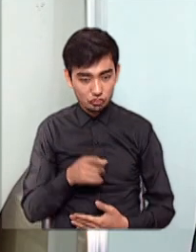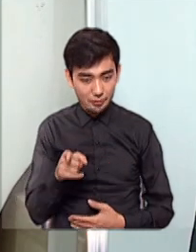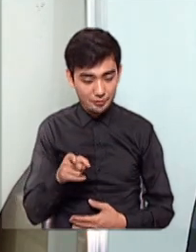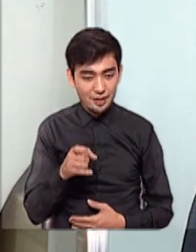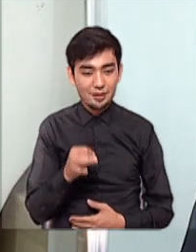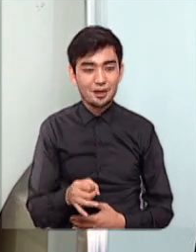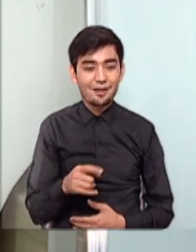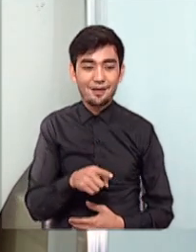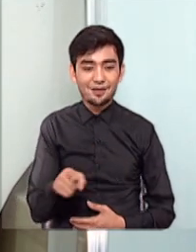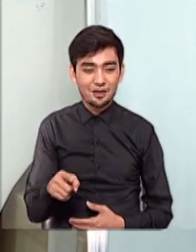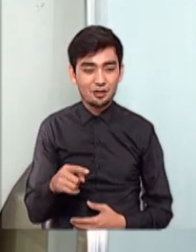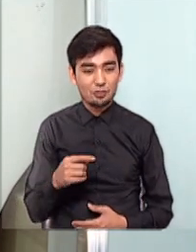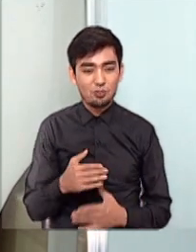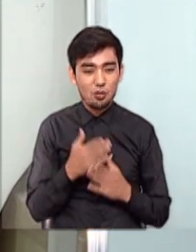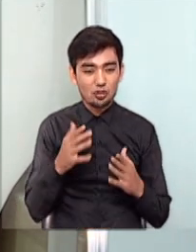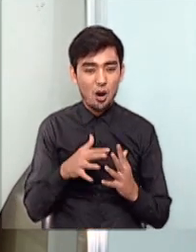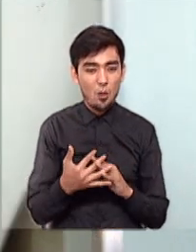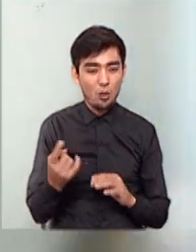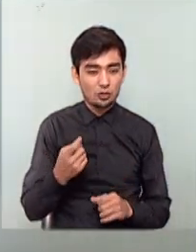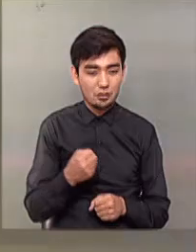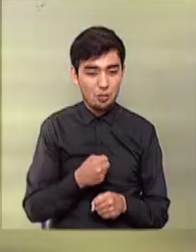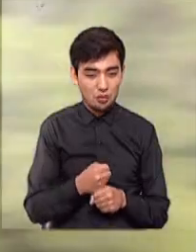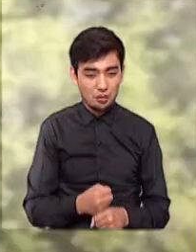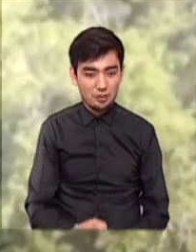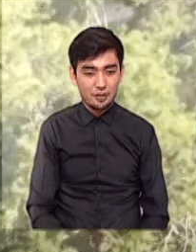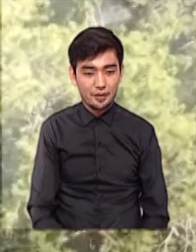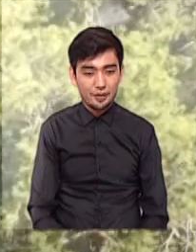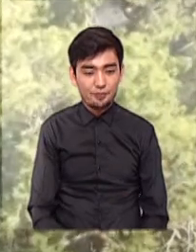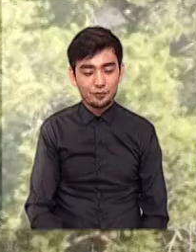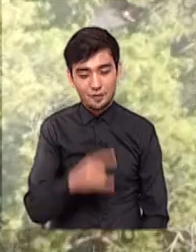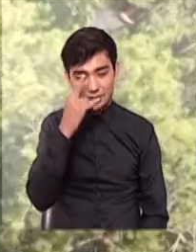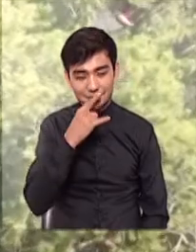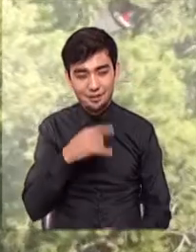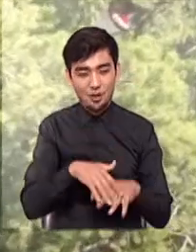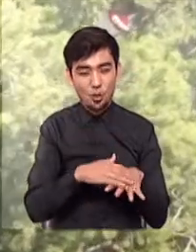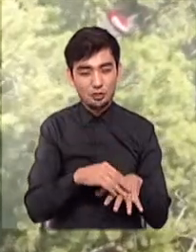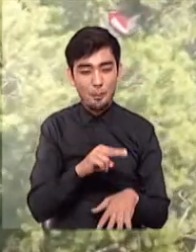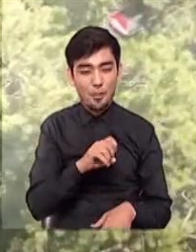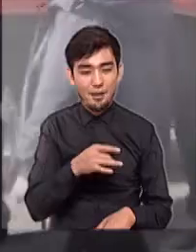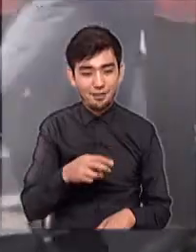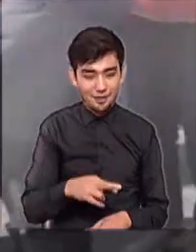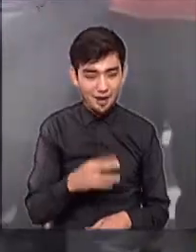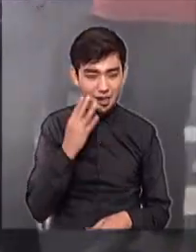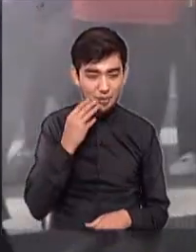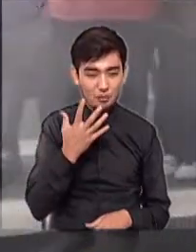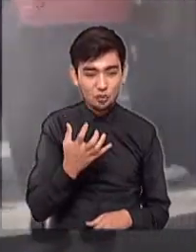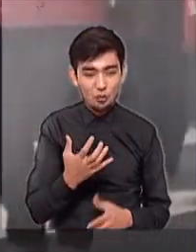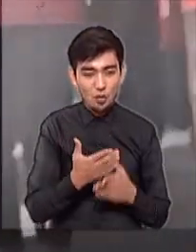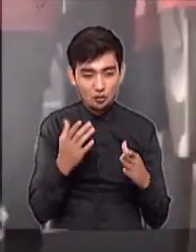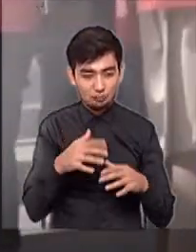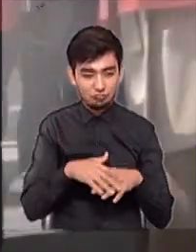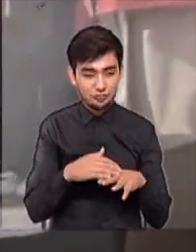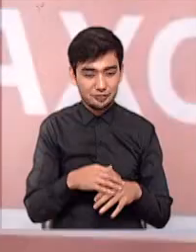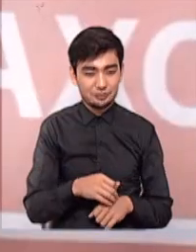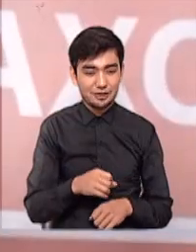олар көбінесе ауыл шаруашылығымен айналысады. Ал Қазақстан халық партиясы Алматыда 500 адамның басын қосқан бейбіт